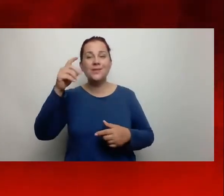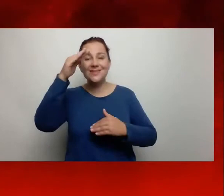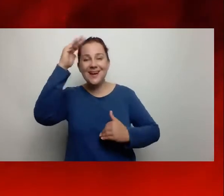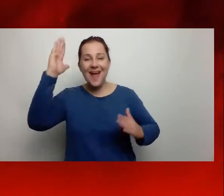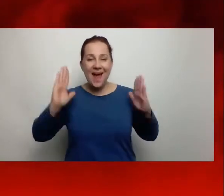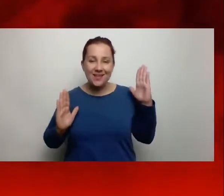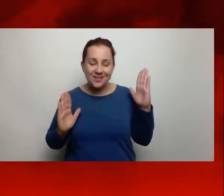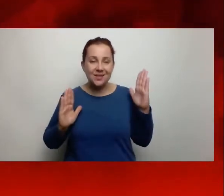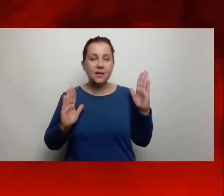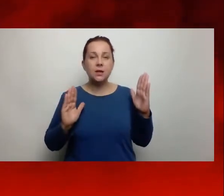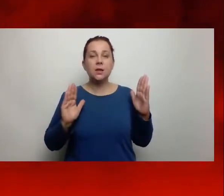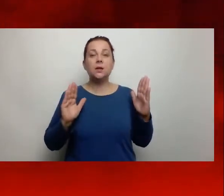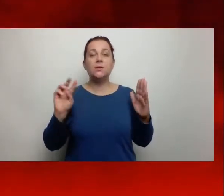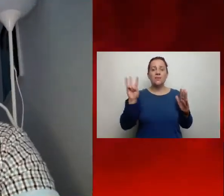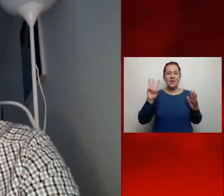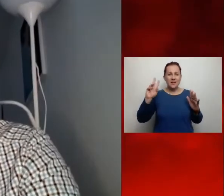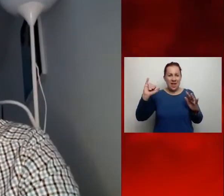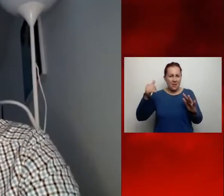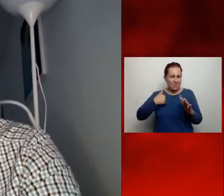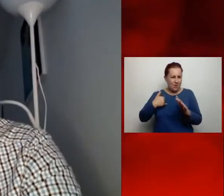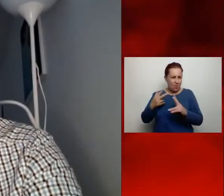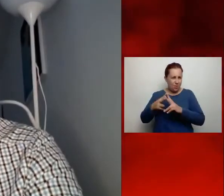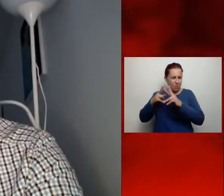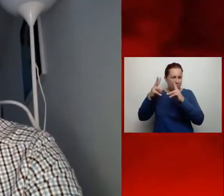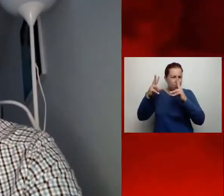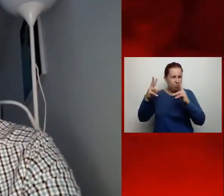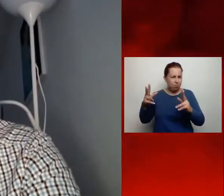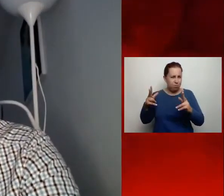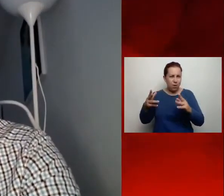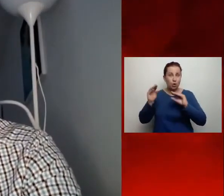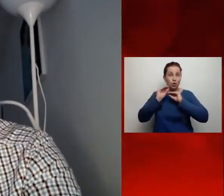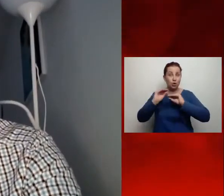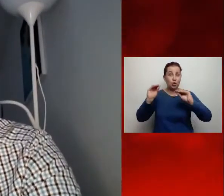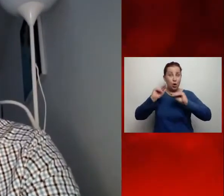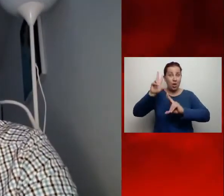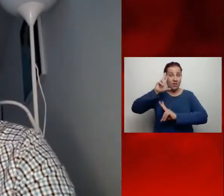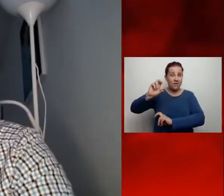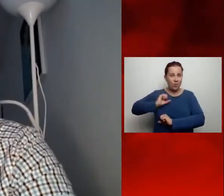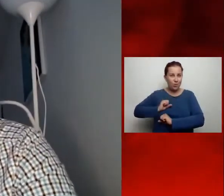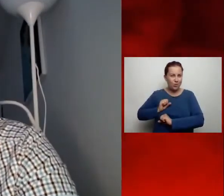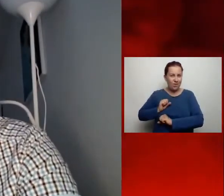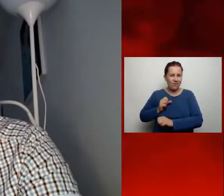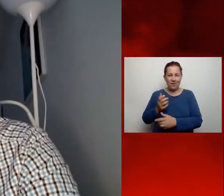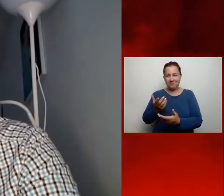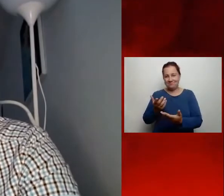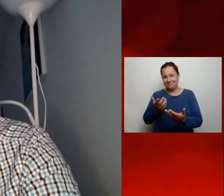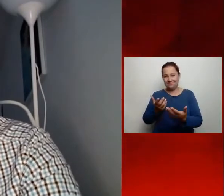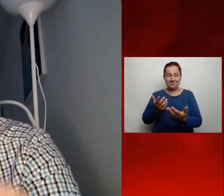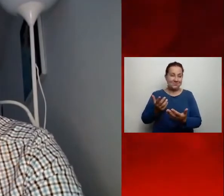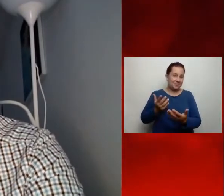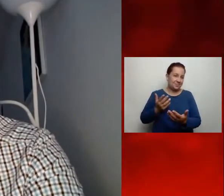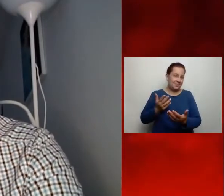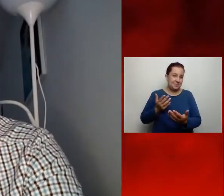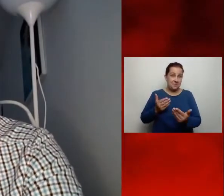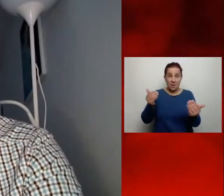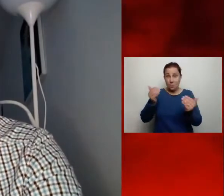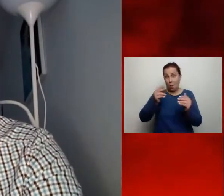czasie pobytu, jak to nazwać, w ramach szkolenia wojskowego, prawda? Nie wiem, czy mógłby to